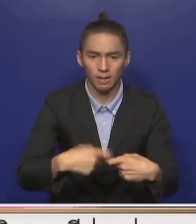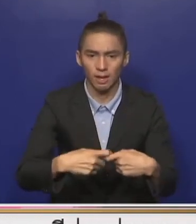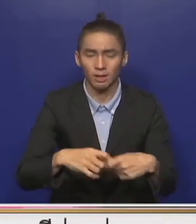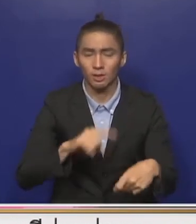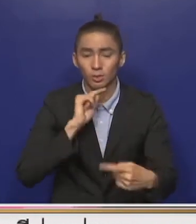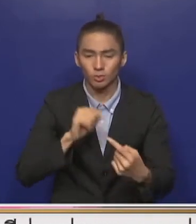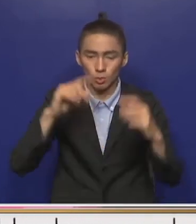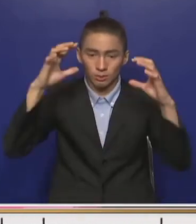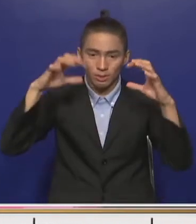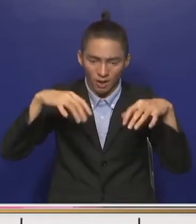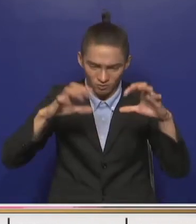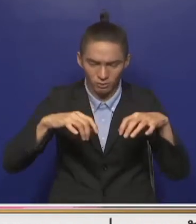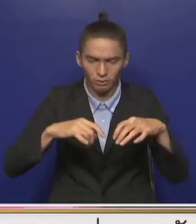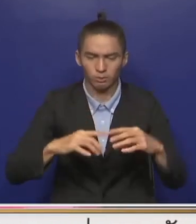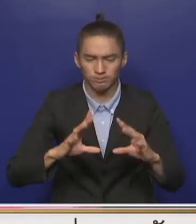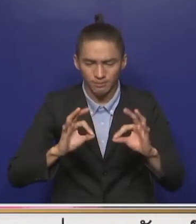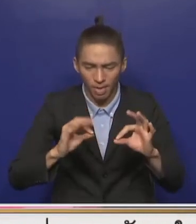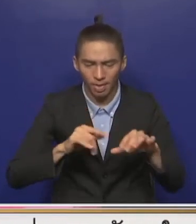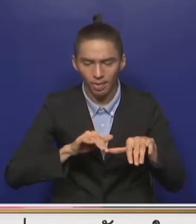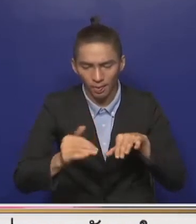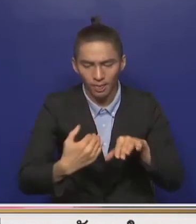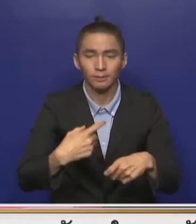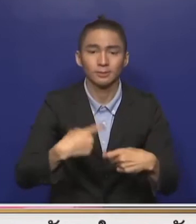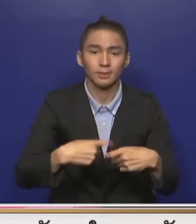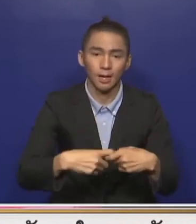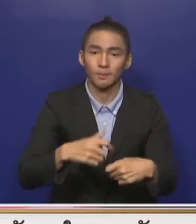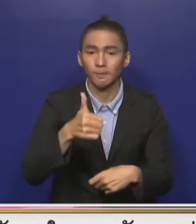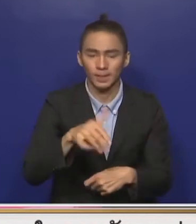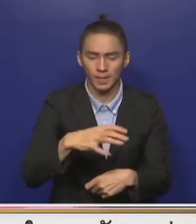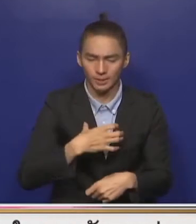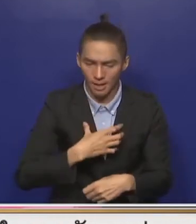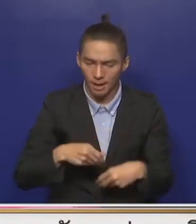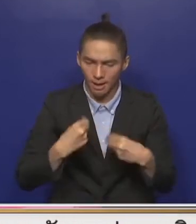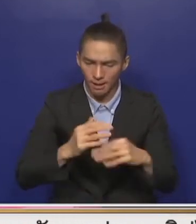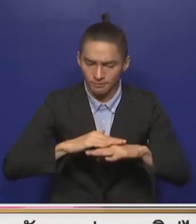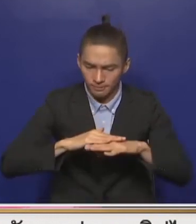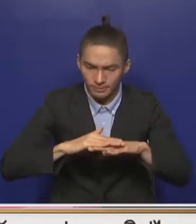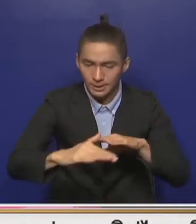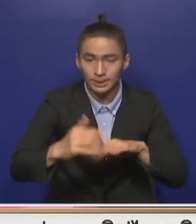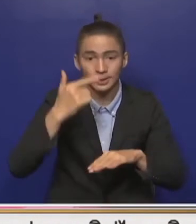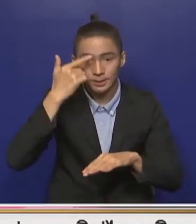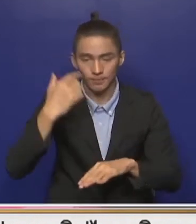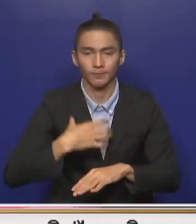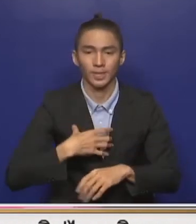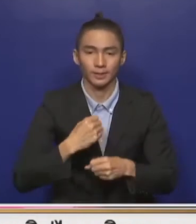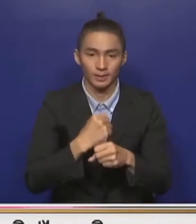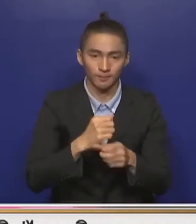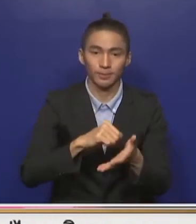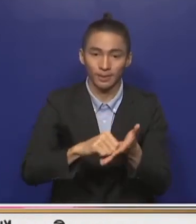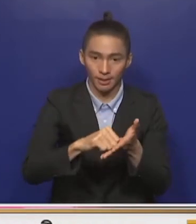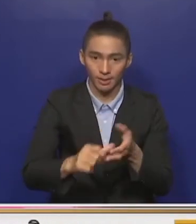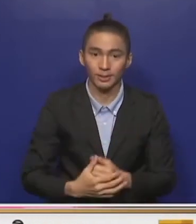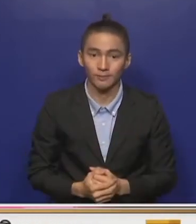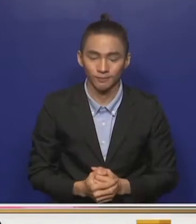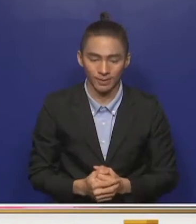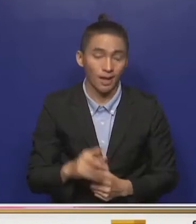ได้ในฤดูฝนจึงอยากฝากหน่วยงานที่เกี่ยวจะช่วยแก้ไขให้เป็นถนนลาดยางหรือถนนคอนกรีตด้วยครับเรื่องที่สามแหล่งน้ำ